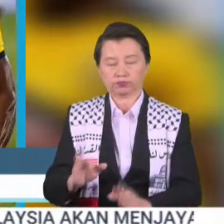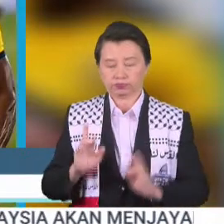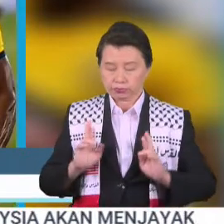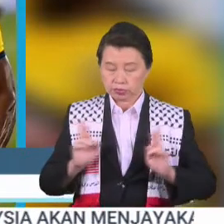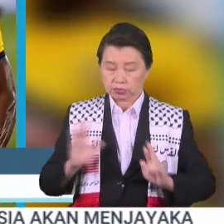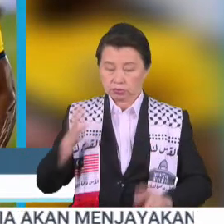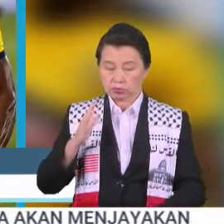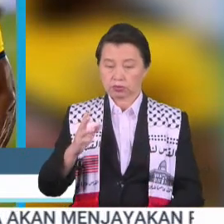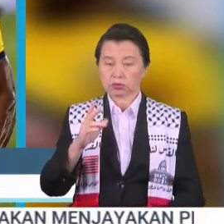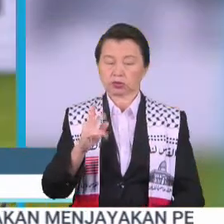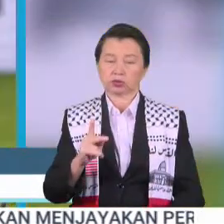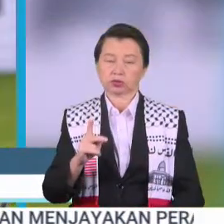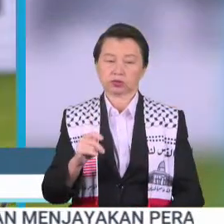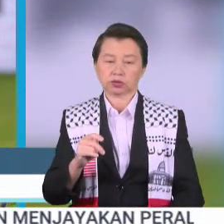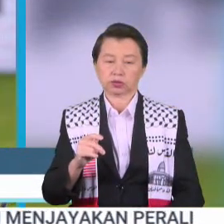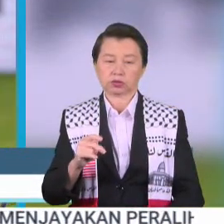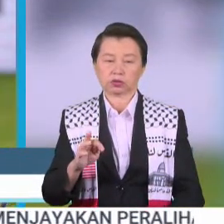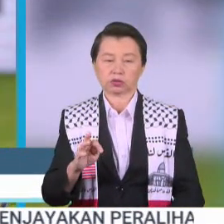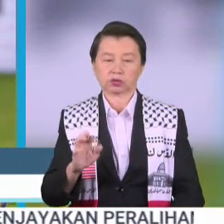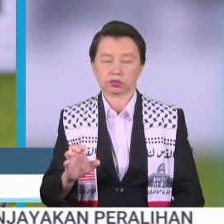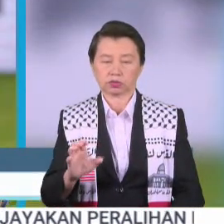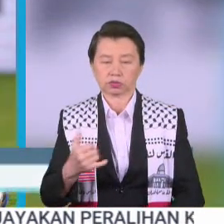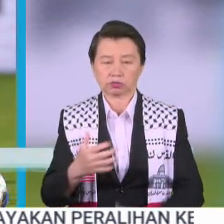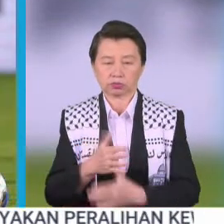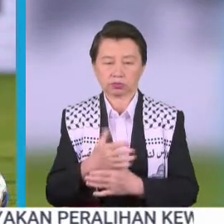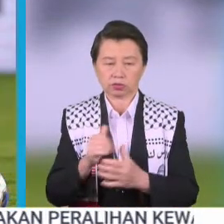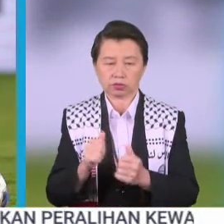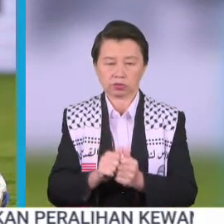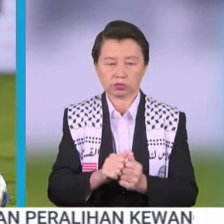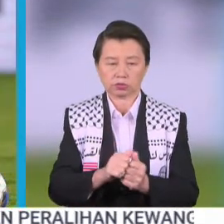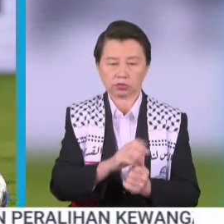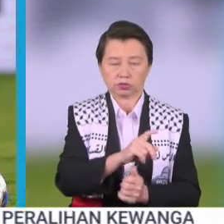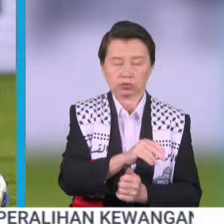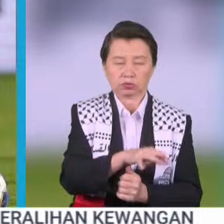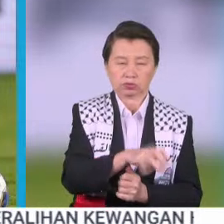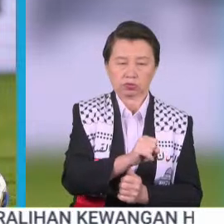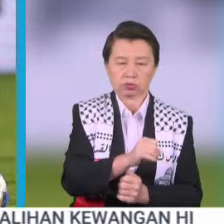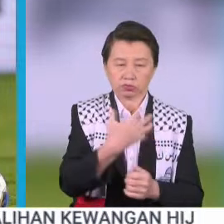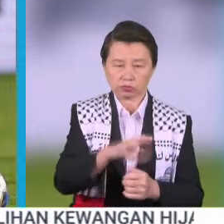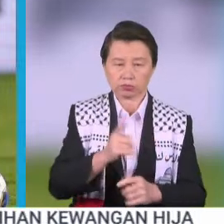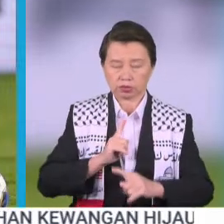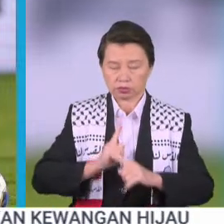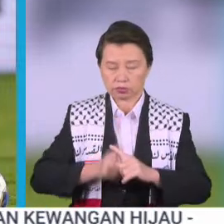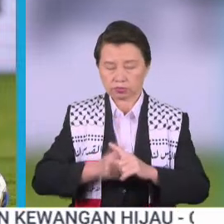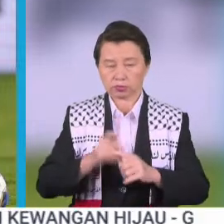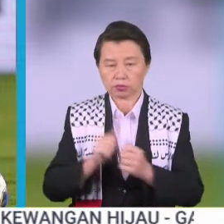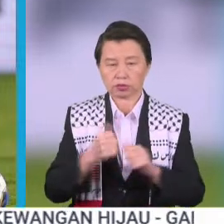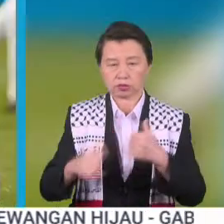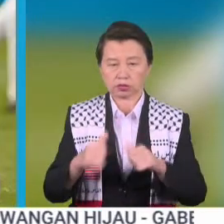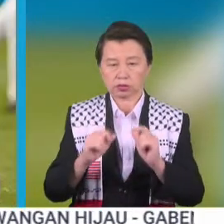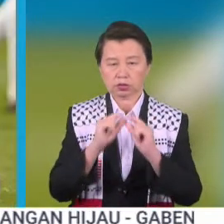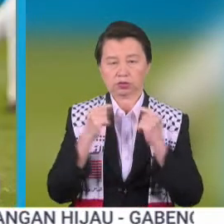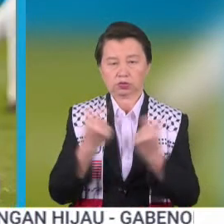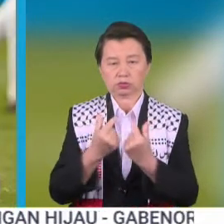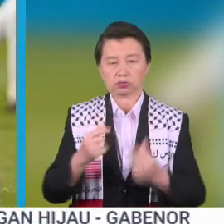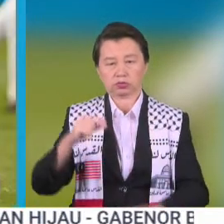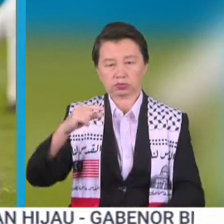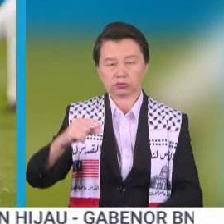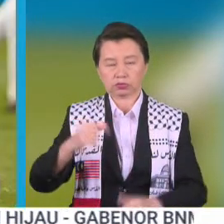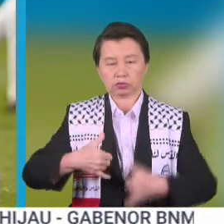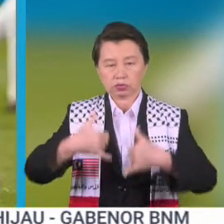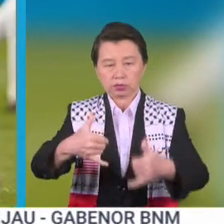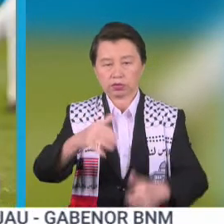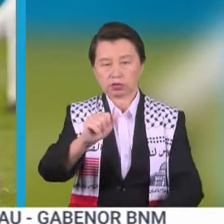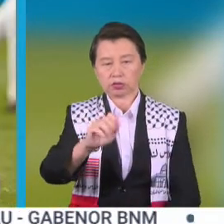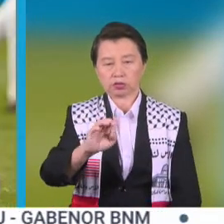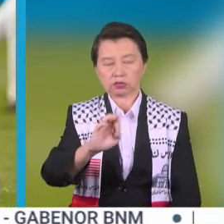Rabu lalu, TFC berkongsi mata dengan Central Coast Mariners selepas terikat satu sama dalam aksi kumpulan G saingan Piala